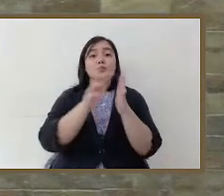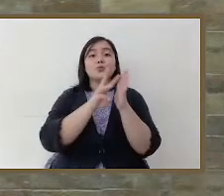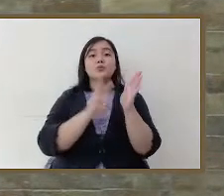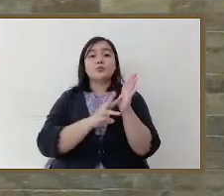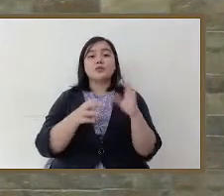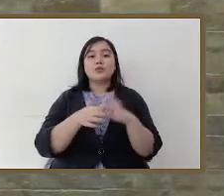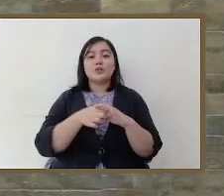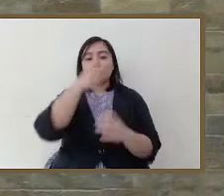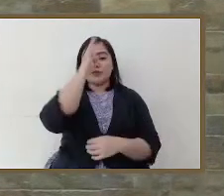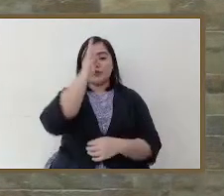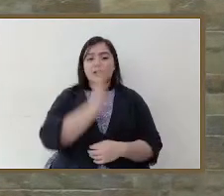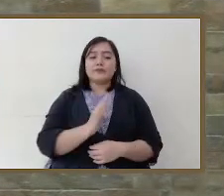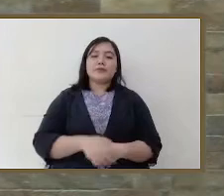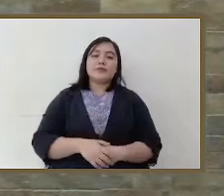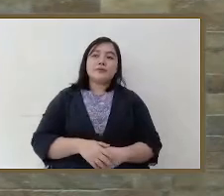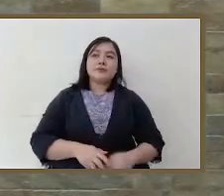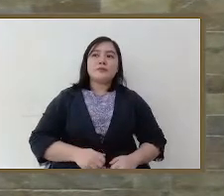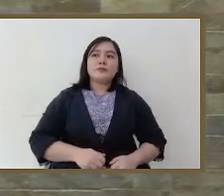kapatid?